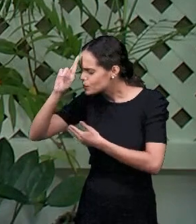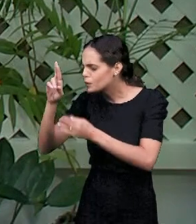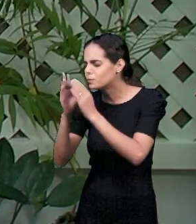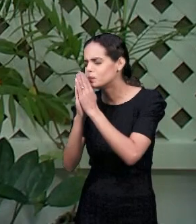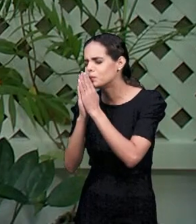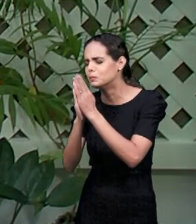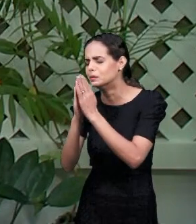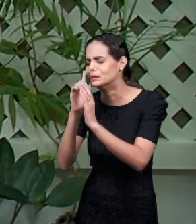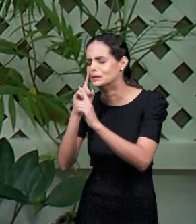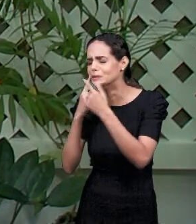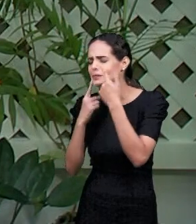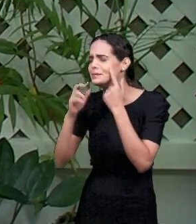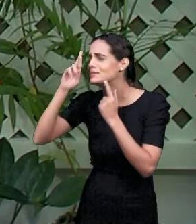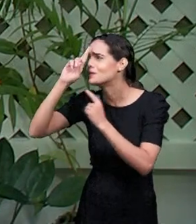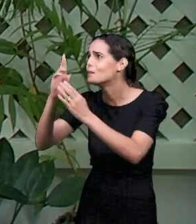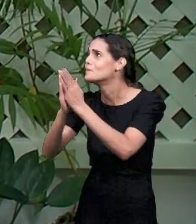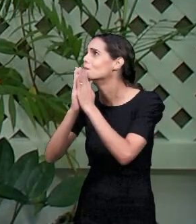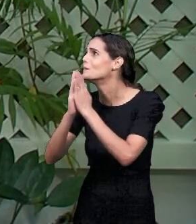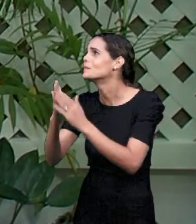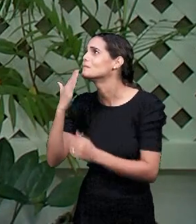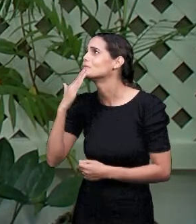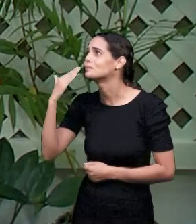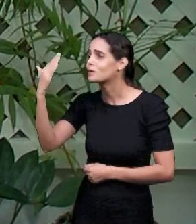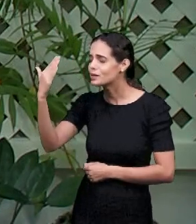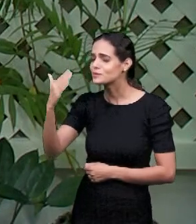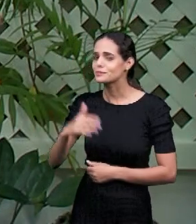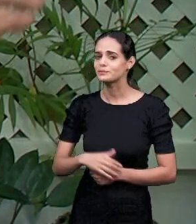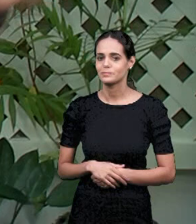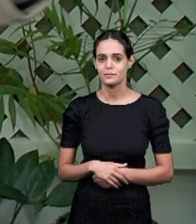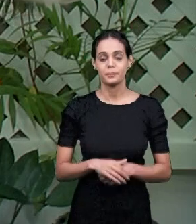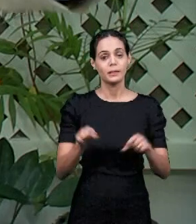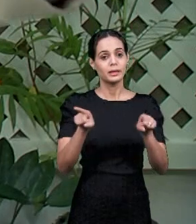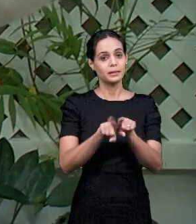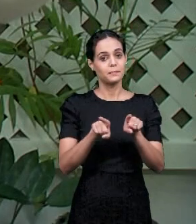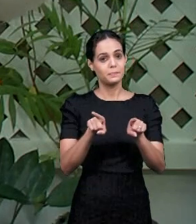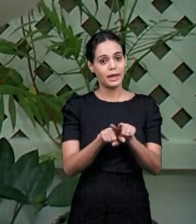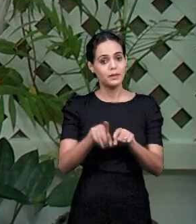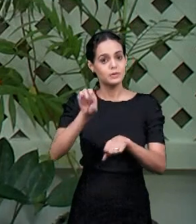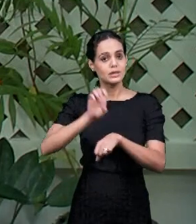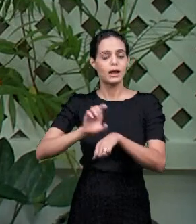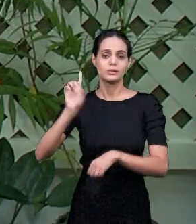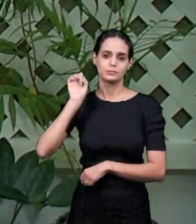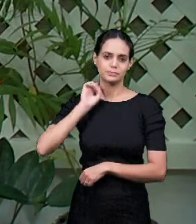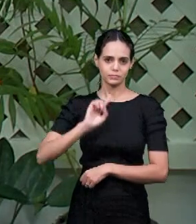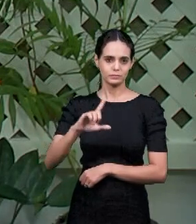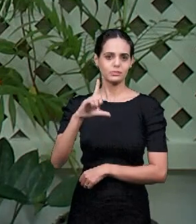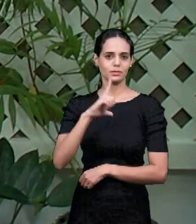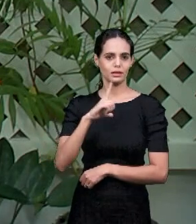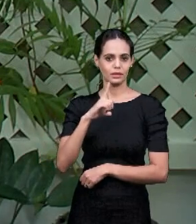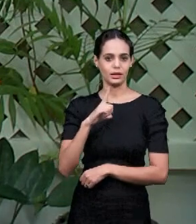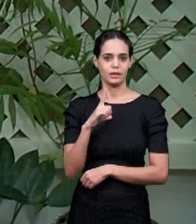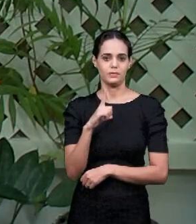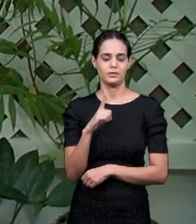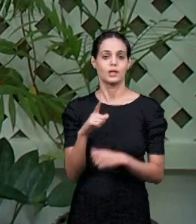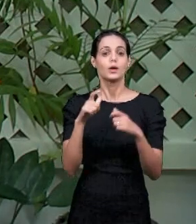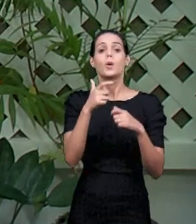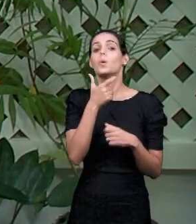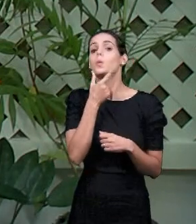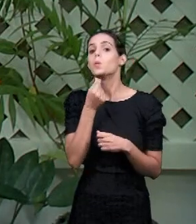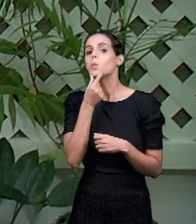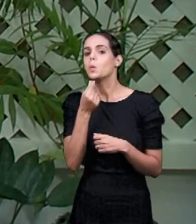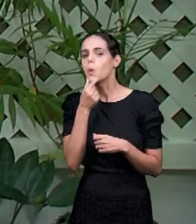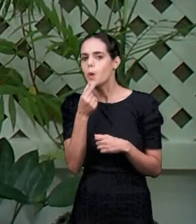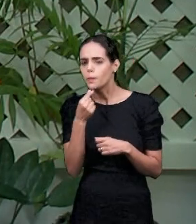quelques autres cas à Belo Horizonte. Nous avons eu un frère était à la porte de l'église. Quelqu'un est passé avec un